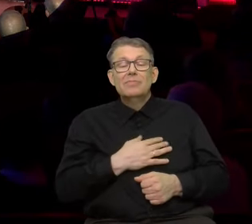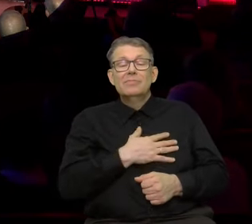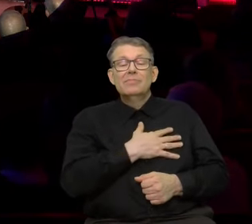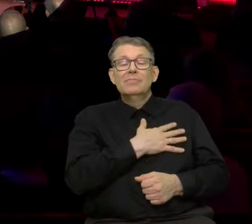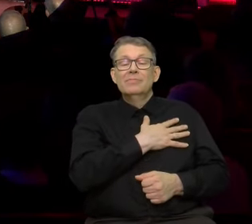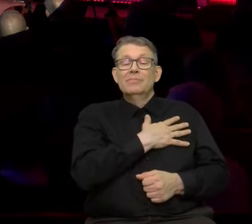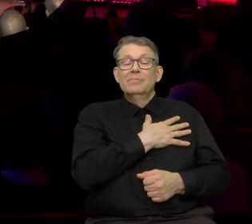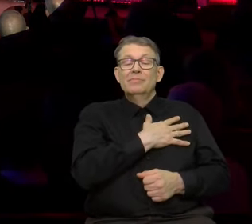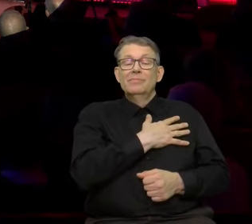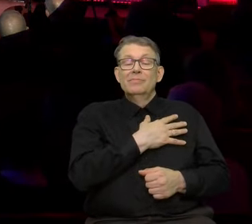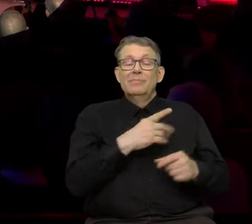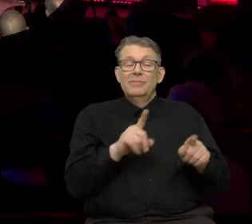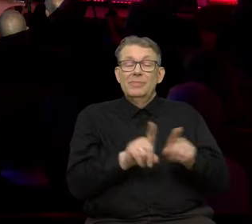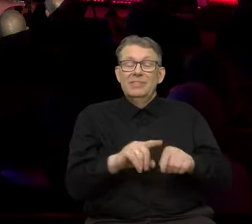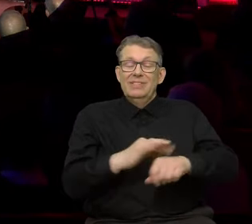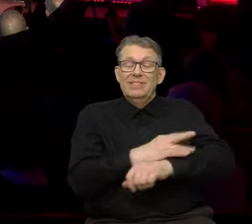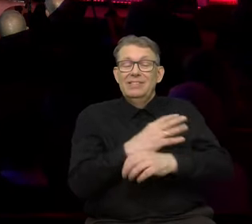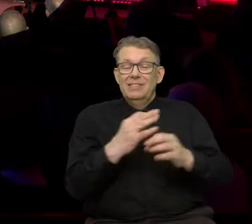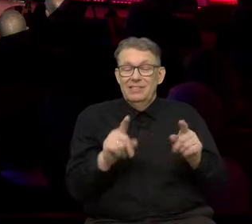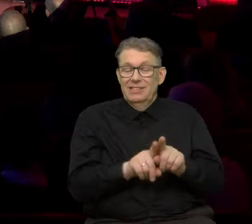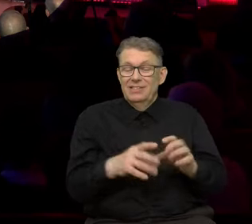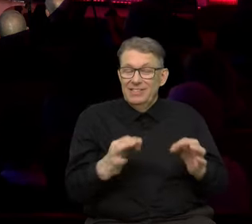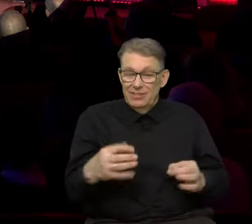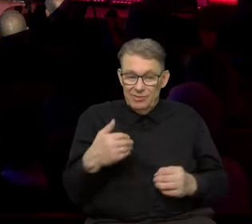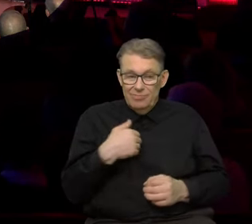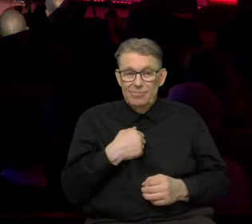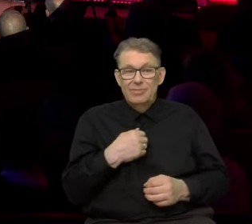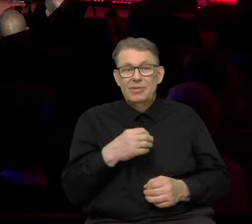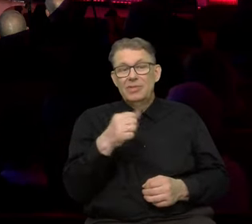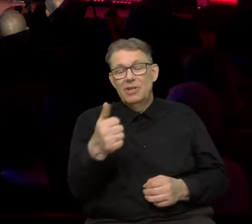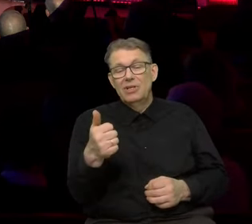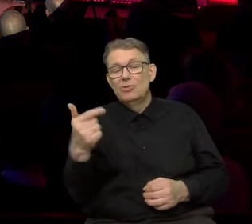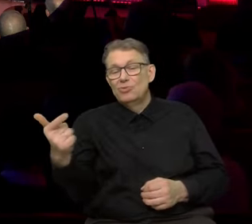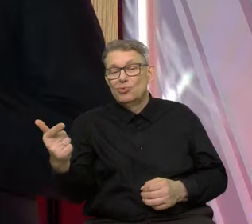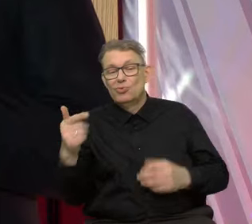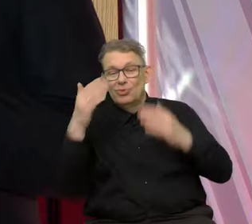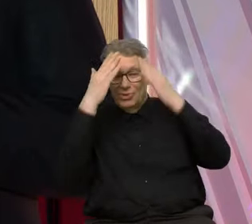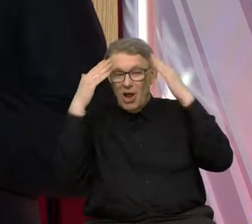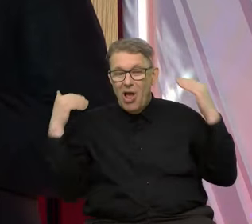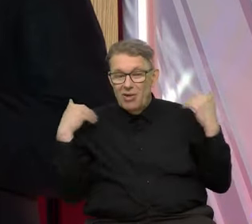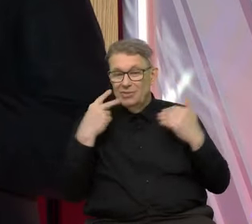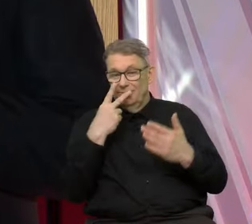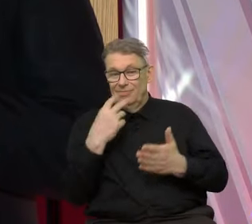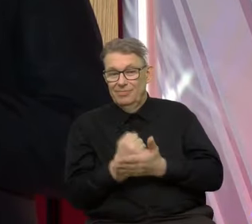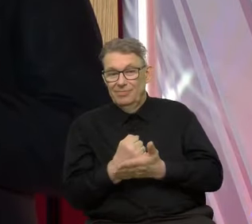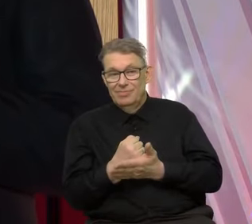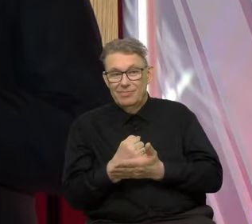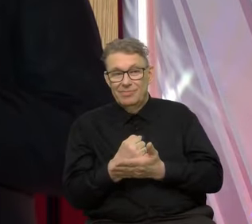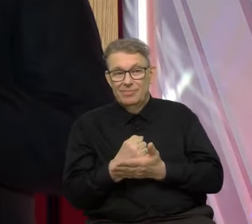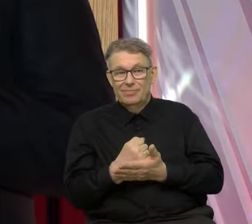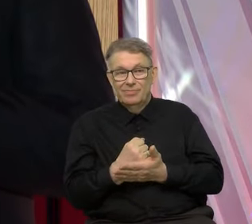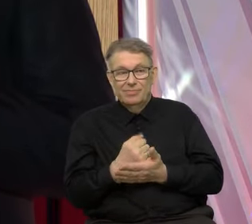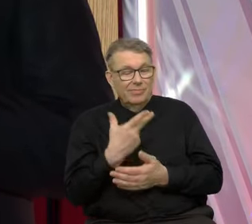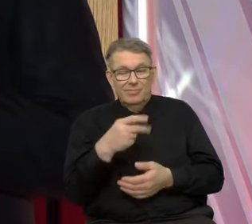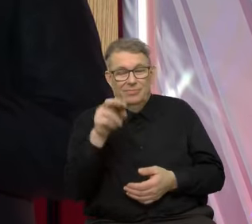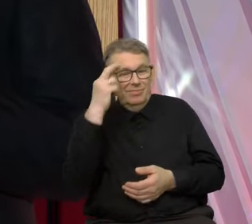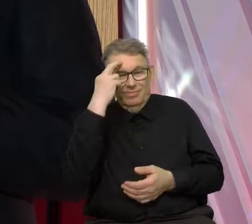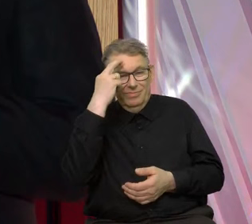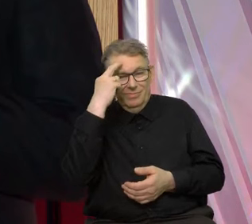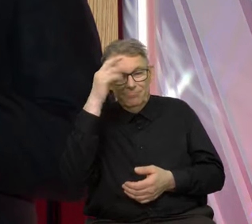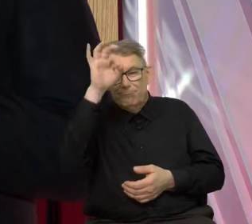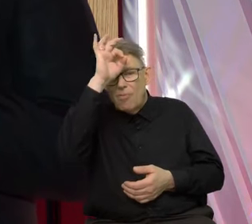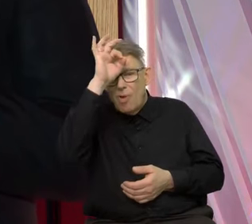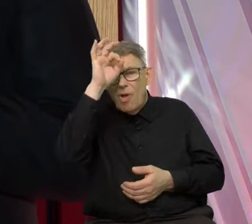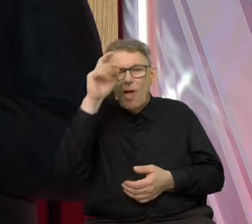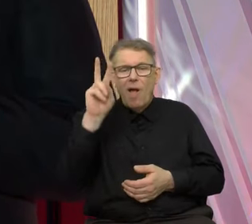tak jak byliśmy dzisiaj świadkami jednej, drugiej siostry, nie uświadamiali sobie,